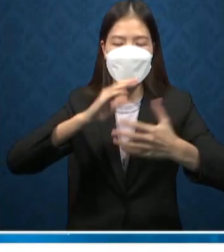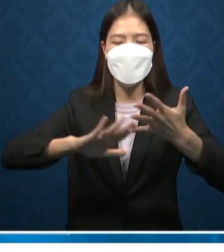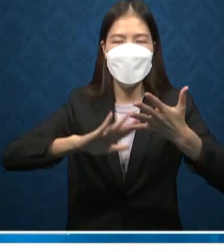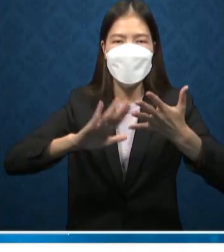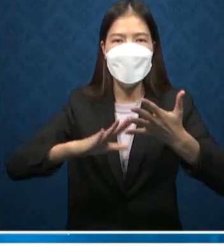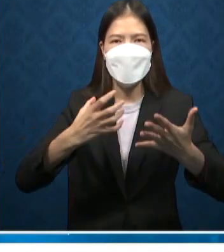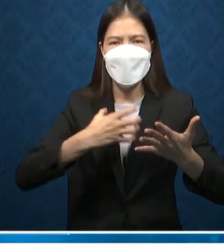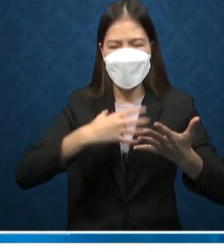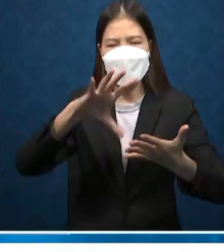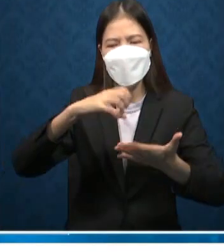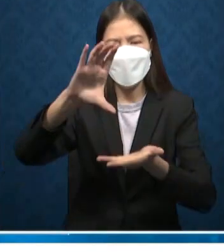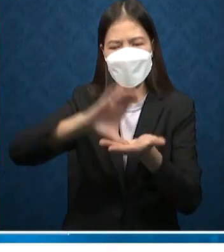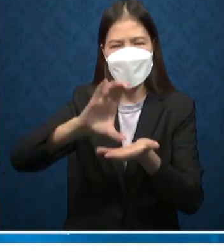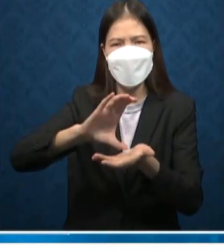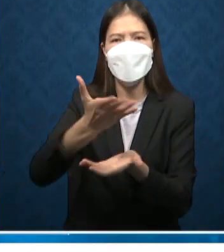าณซึ่ง